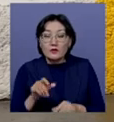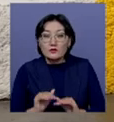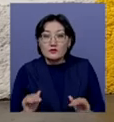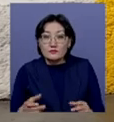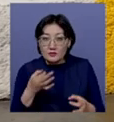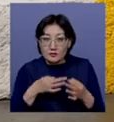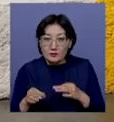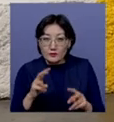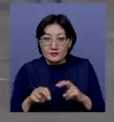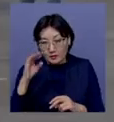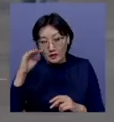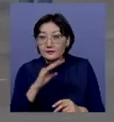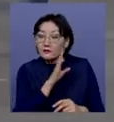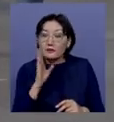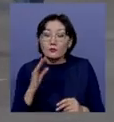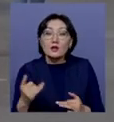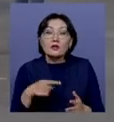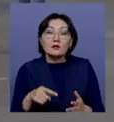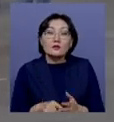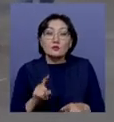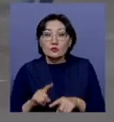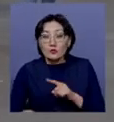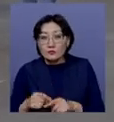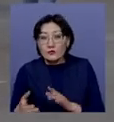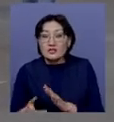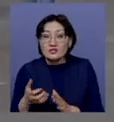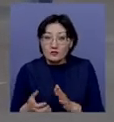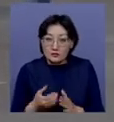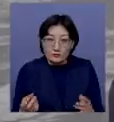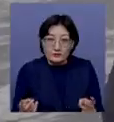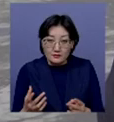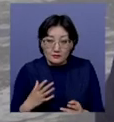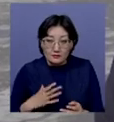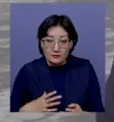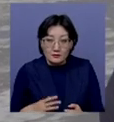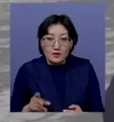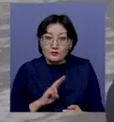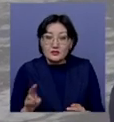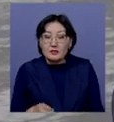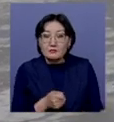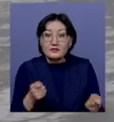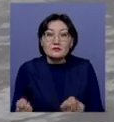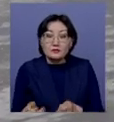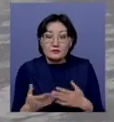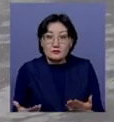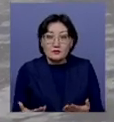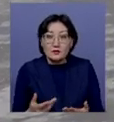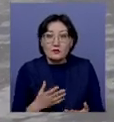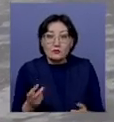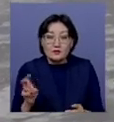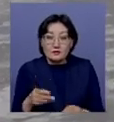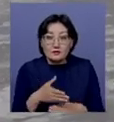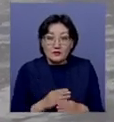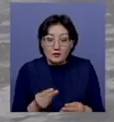шағасына дәрі-дәрмек іздеген ата-ана болса, қаладан туыстарын шақыртуға мәжбүр. Үш күн мәкеп беріп жатқан жоқ қой бізге. Өшірген келеміз, нан,